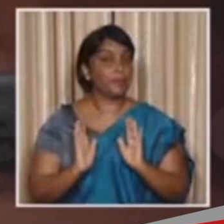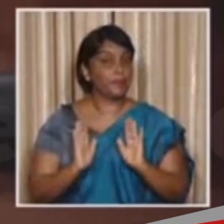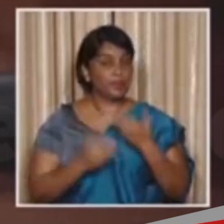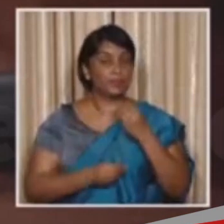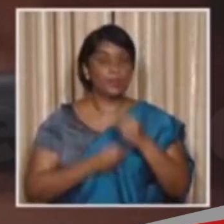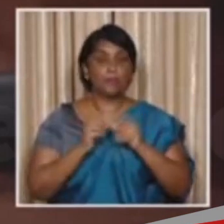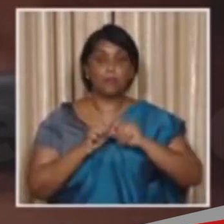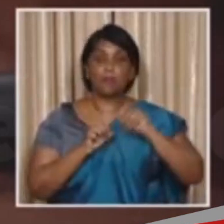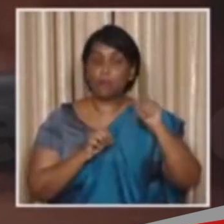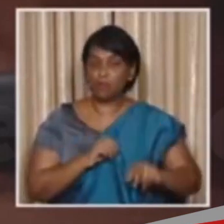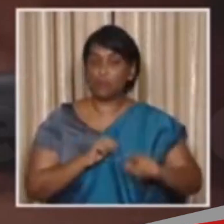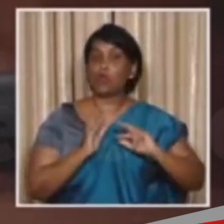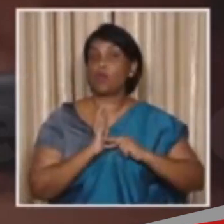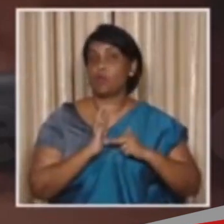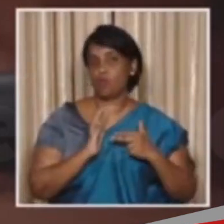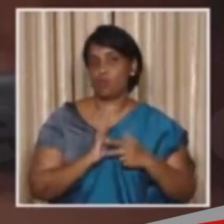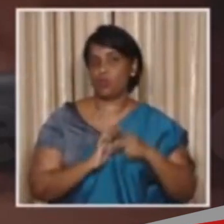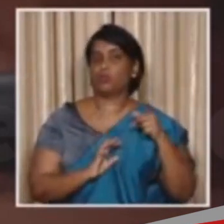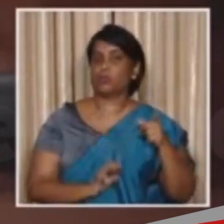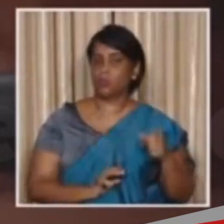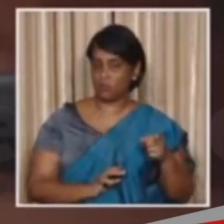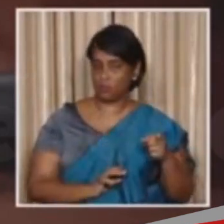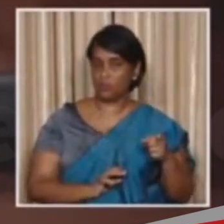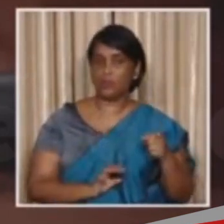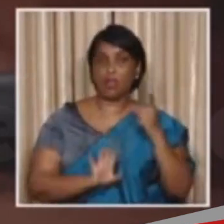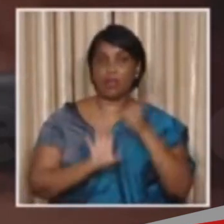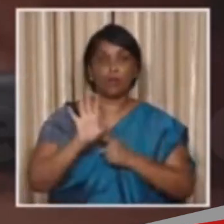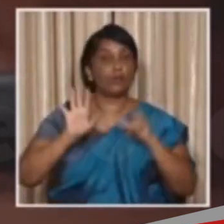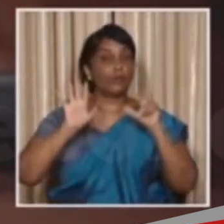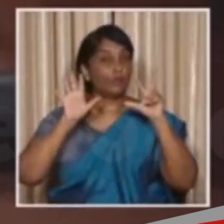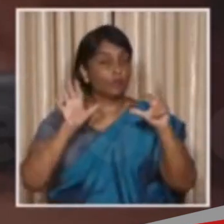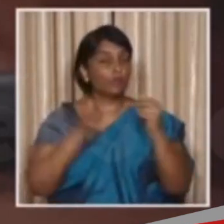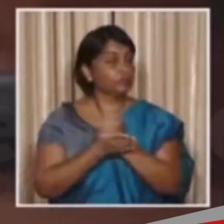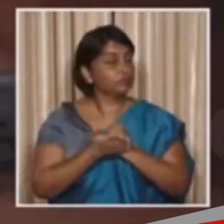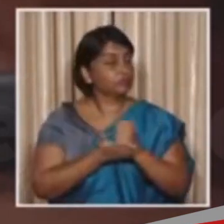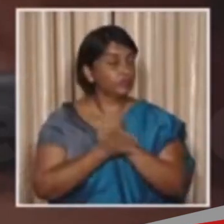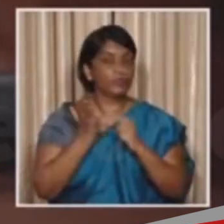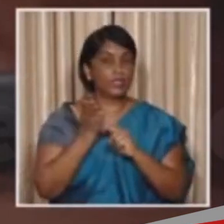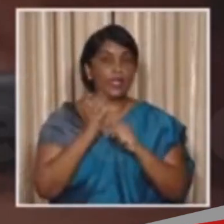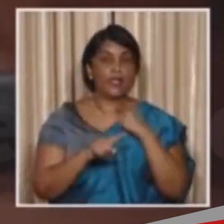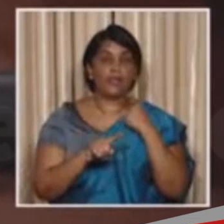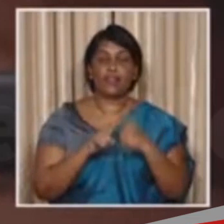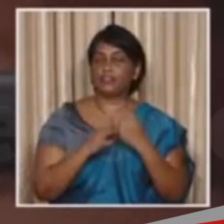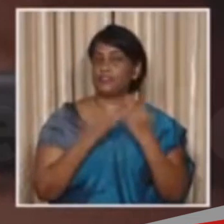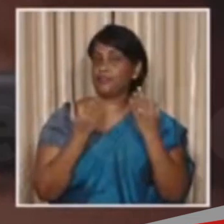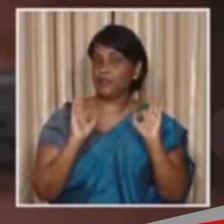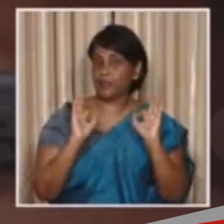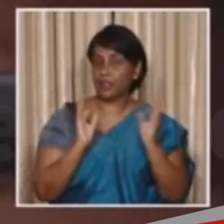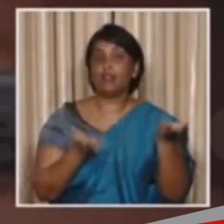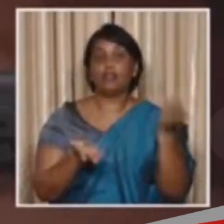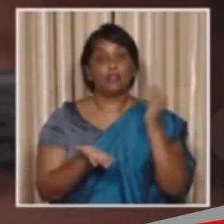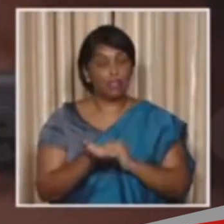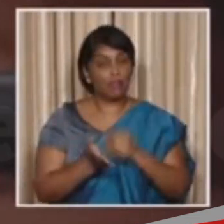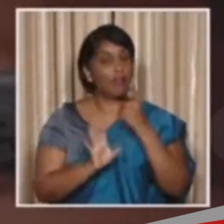ආයෝජන මණ්ඩලයේ ව්‍යාපෘතියක් කියලා අවුරුදු 8ක් මුළුමනින්ම බදු වලින් ඉවත් කරන්නත් තව අවුරුදු